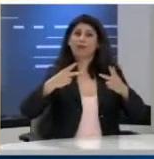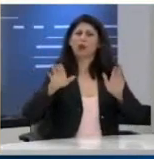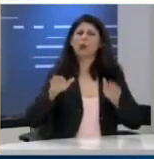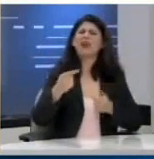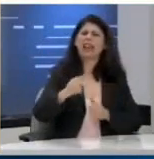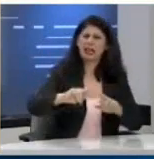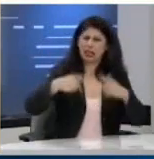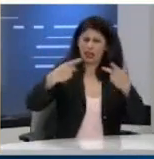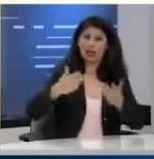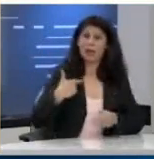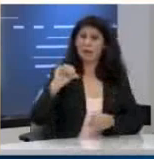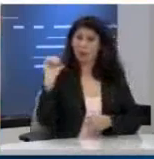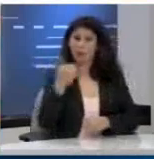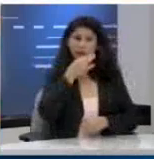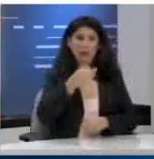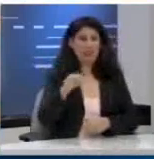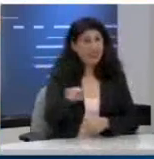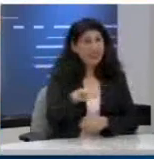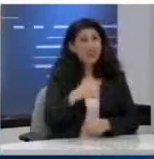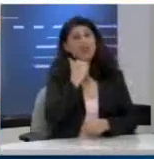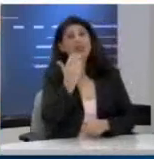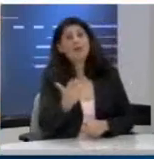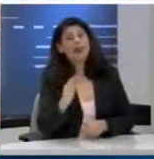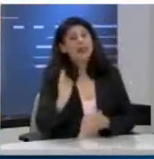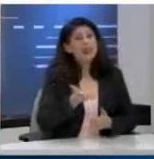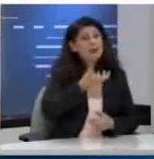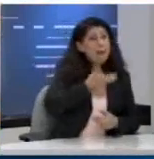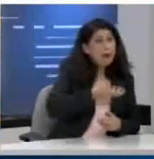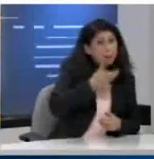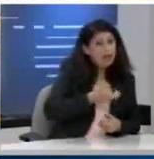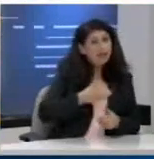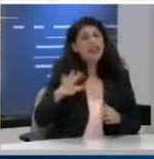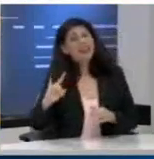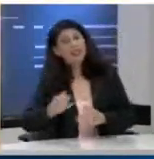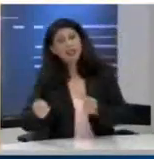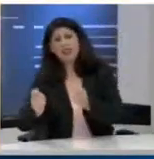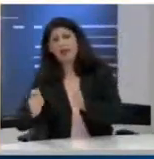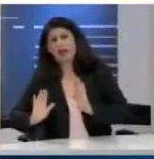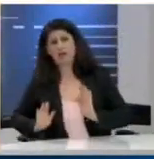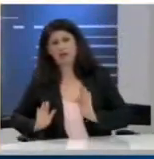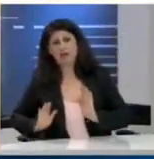του τοποθέτηση. Δεν μπορεί να τα κάνετε και τα δύο. Ή παπάς παπάς ή ζευγάς ζευγάς.